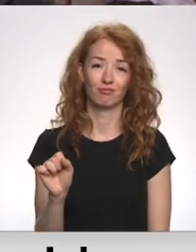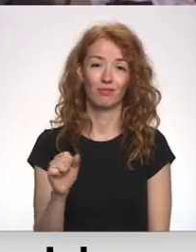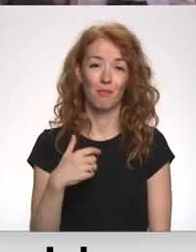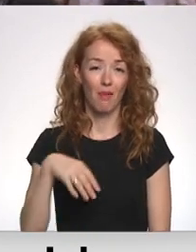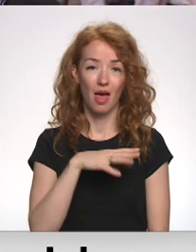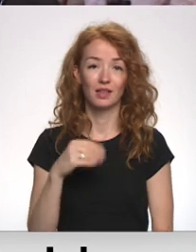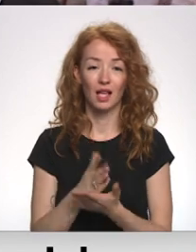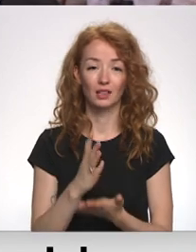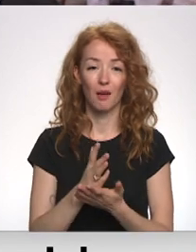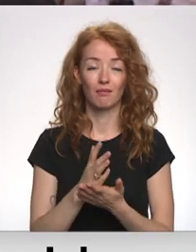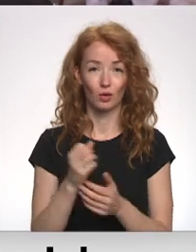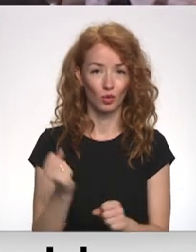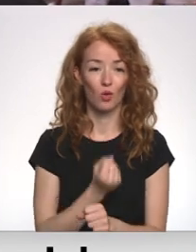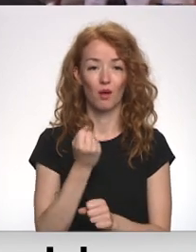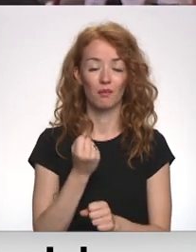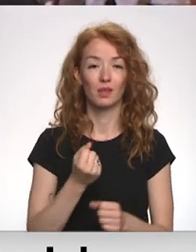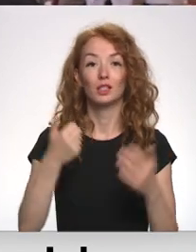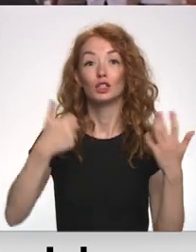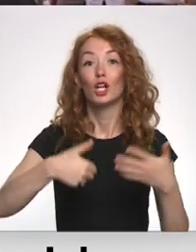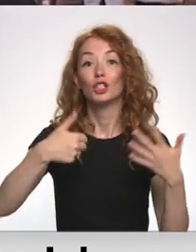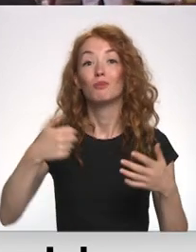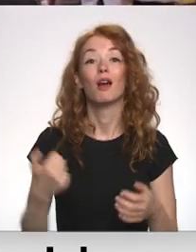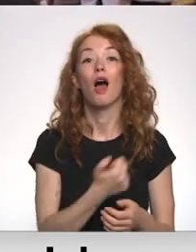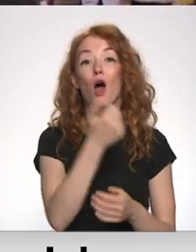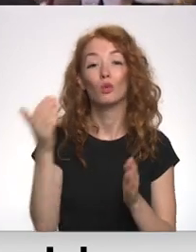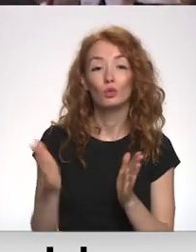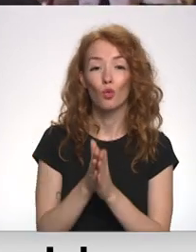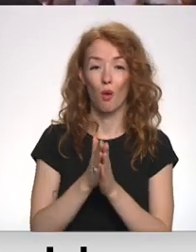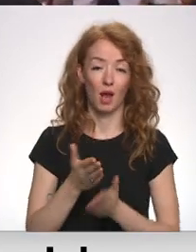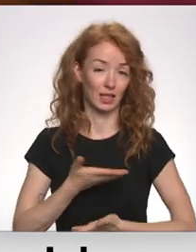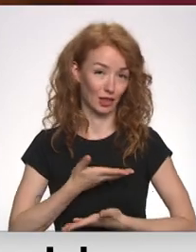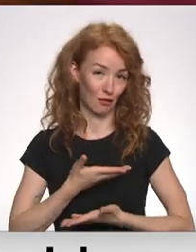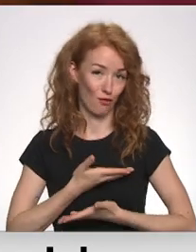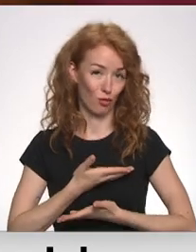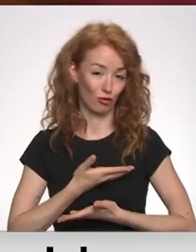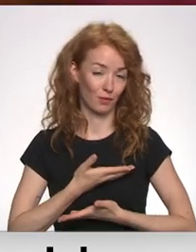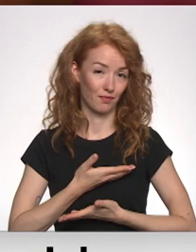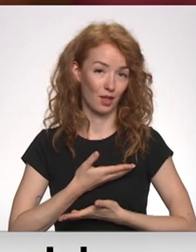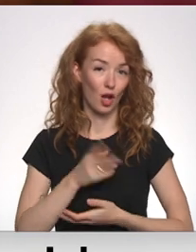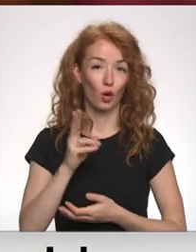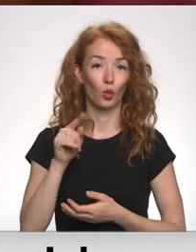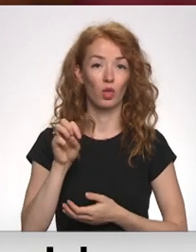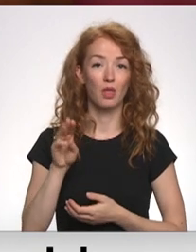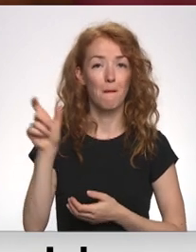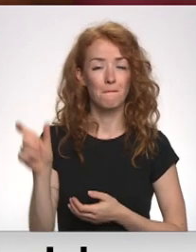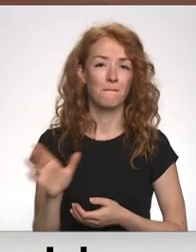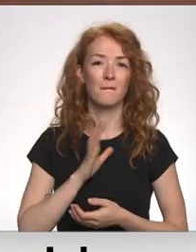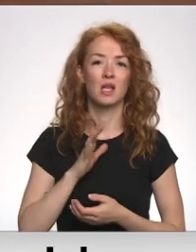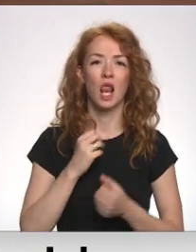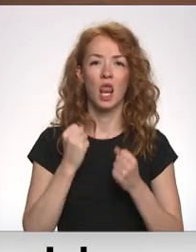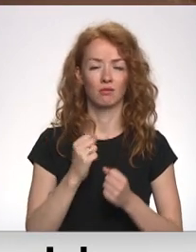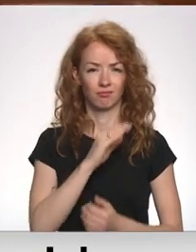mēs esam tomēr 60 gadus kopā nodzīvojuši. Skujeniekam bija nesalaužama stāja